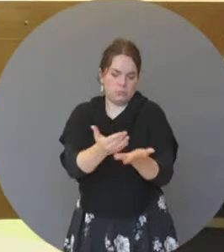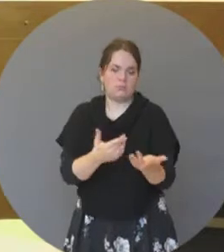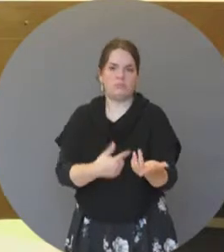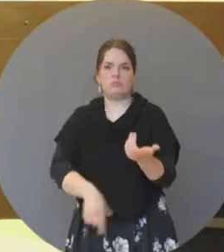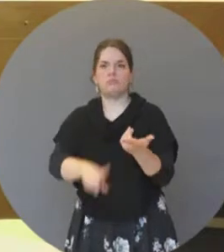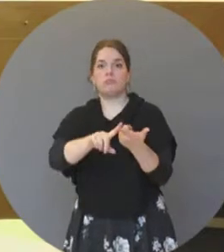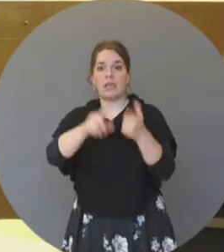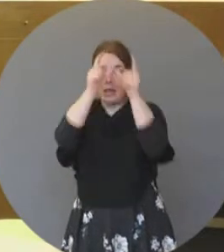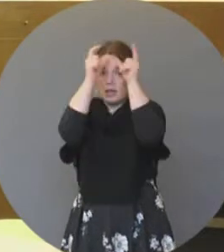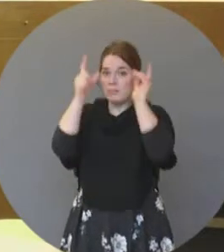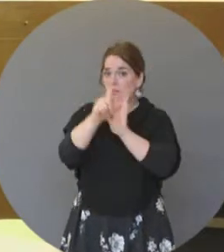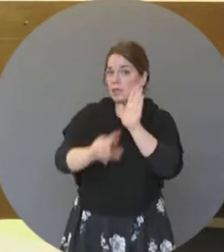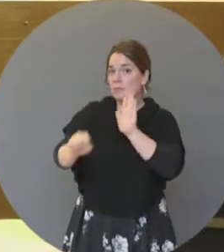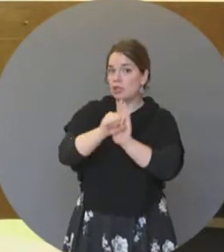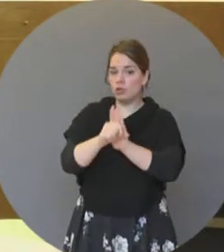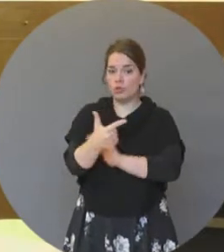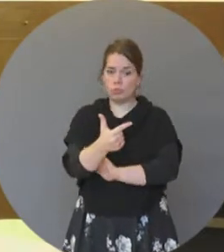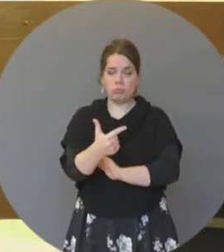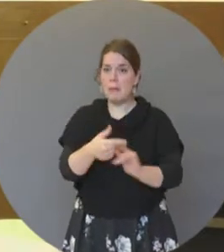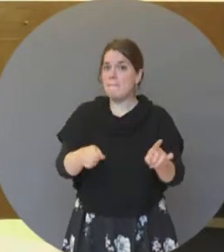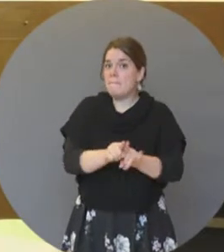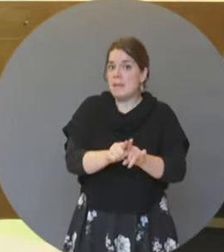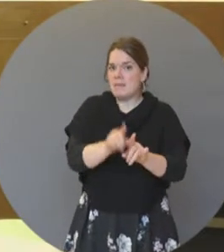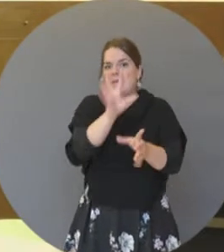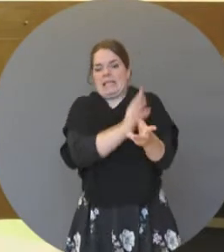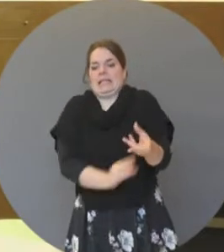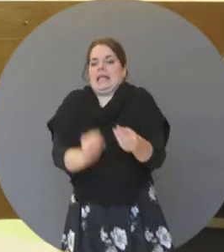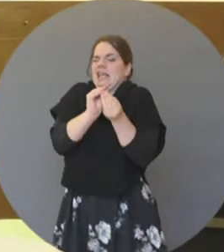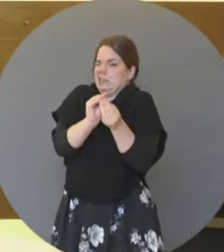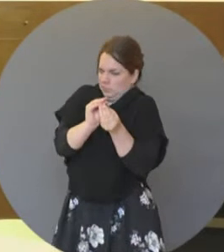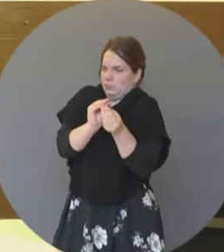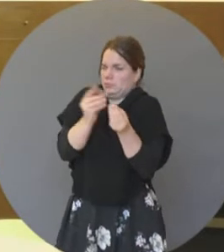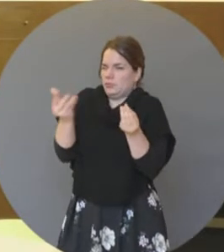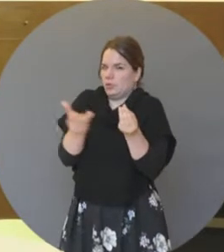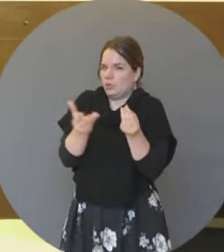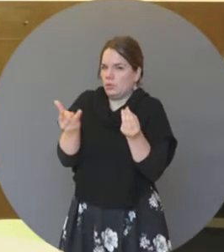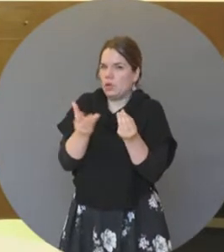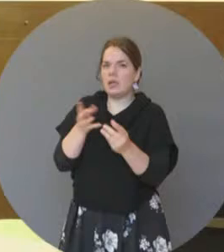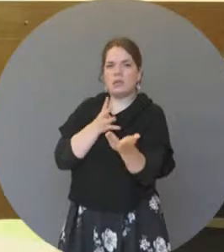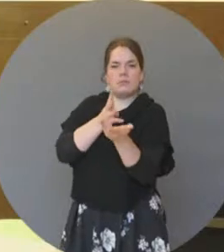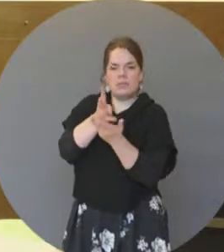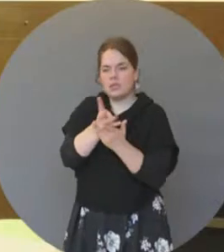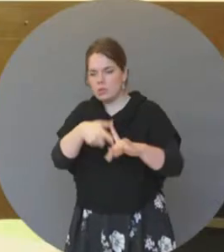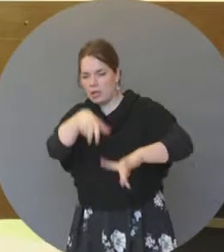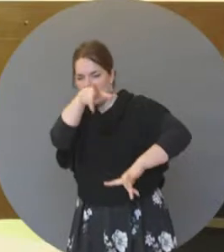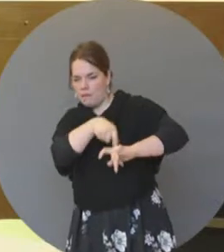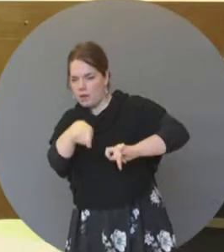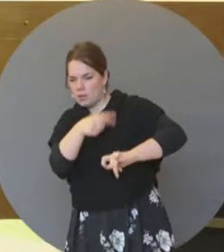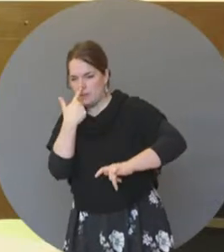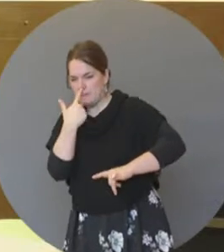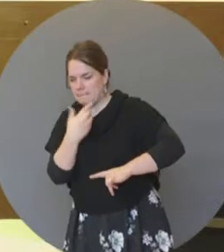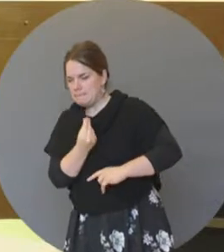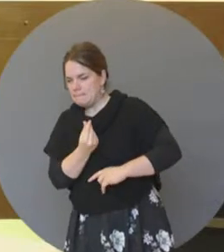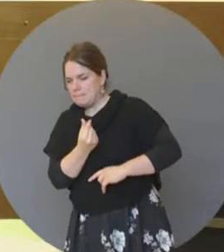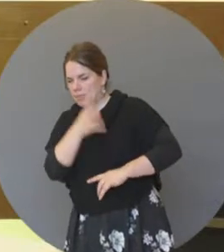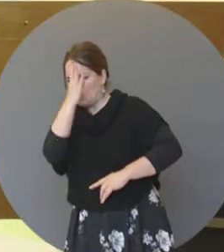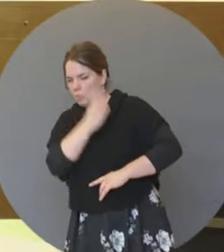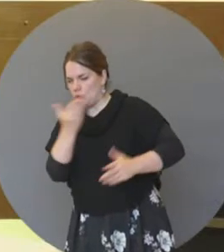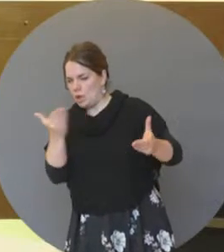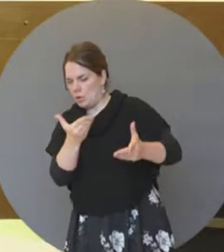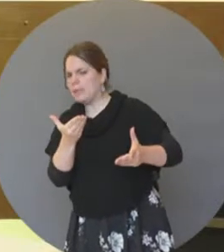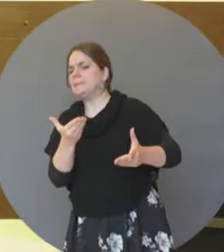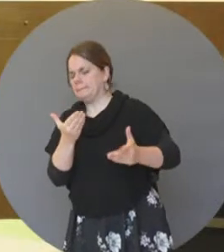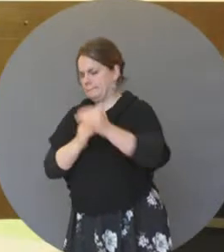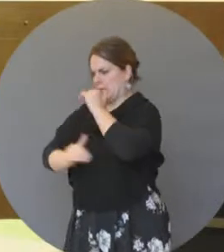que ceux du label 1 avec en plus l'organisation des missions d'évaluation des besoins et l'élaboration